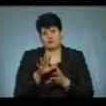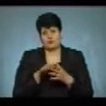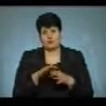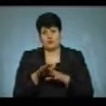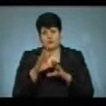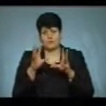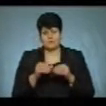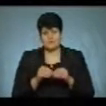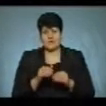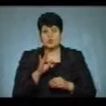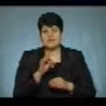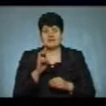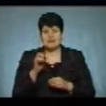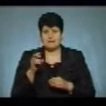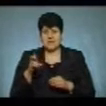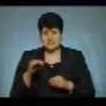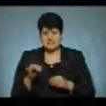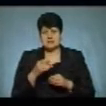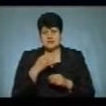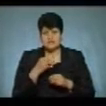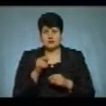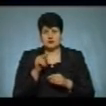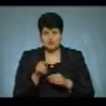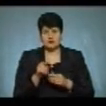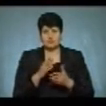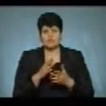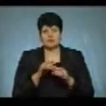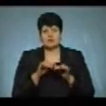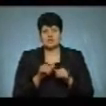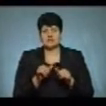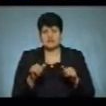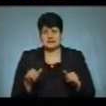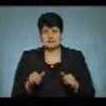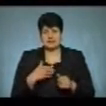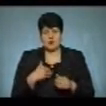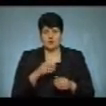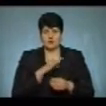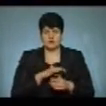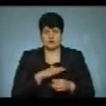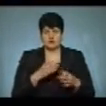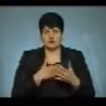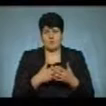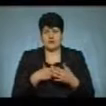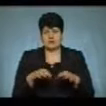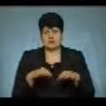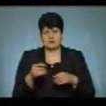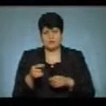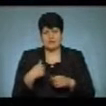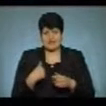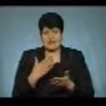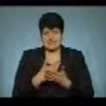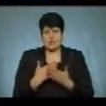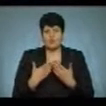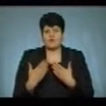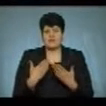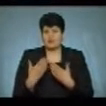Ростислав Небельський повідомив, що на нього поширюється дія регуляторного акту. Я користуюсь громадським транспортом Тернополя. Відповідно, я перебуваю у